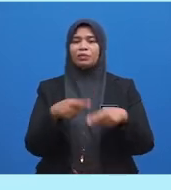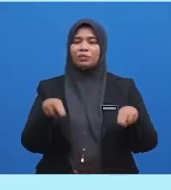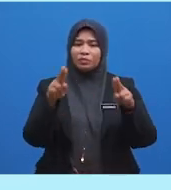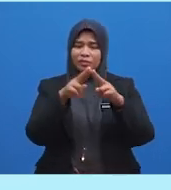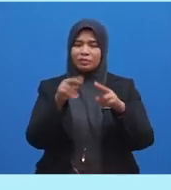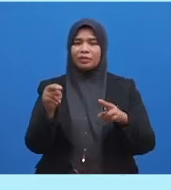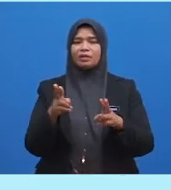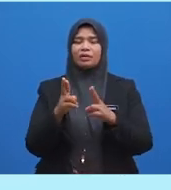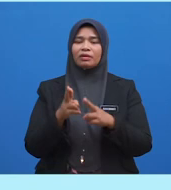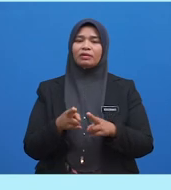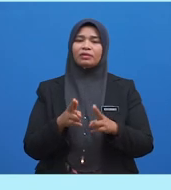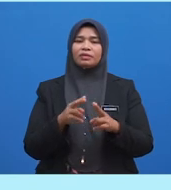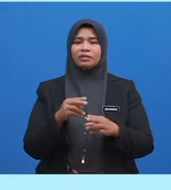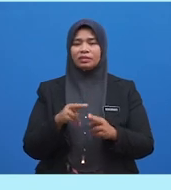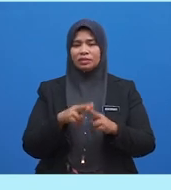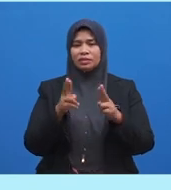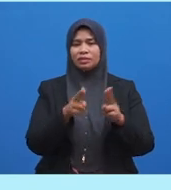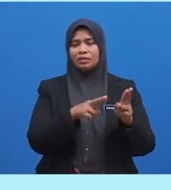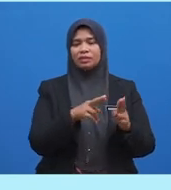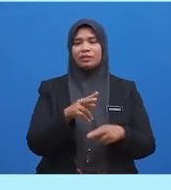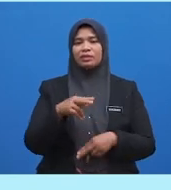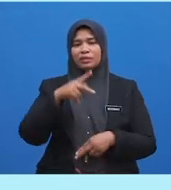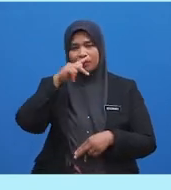menyerang ancangan kartun